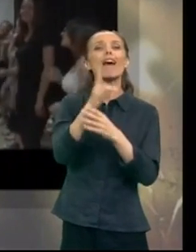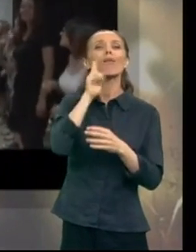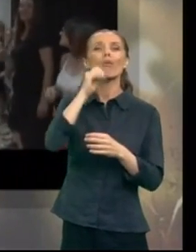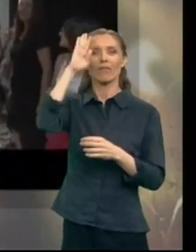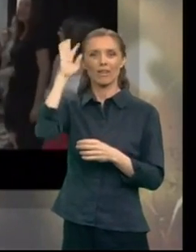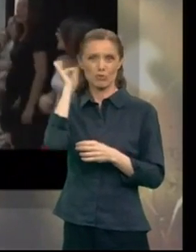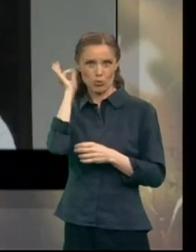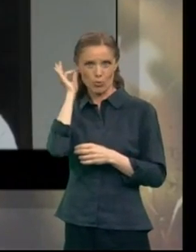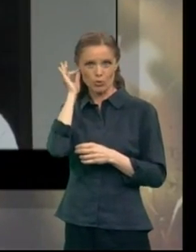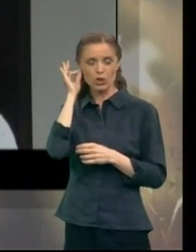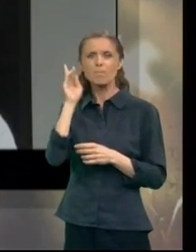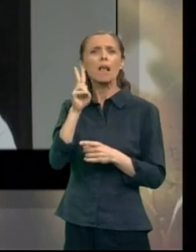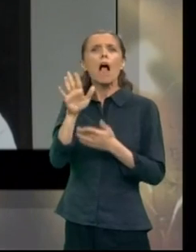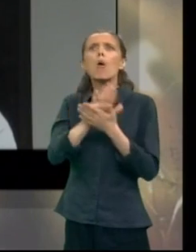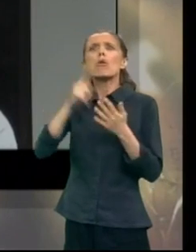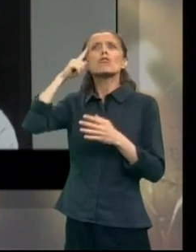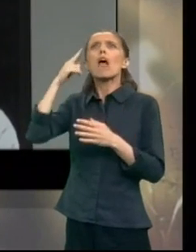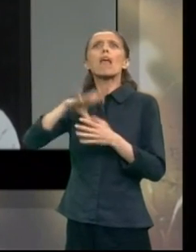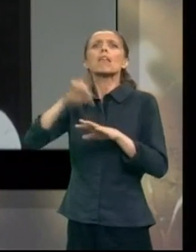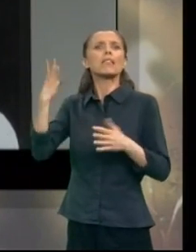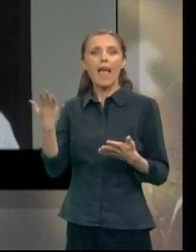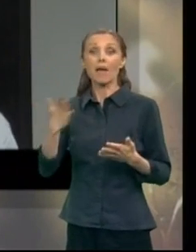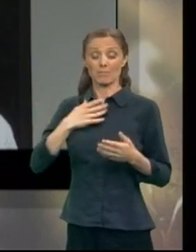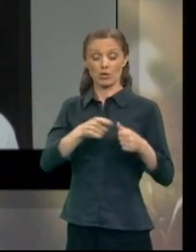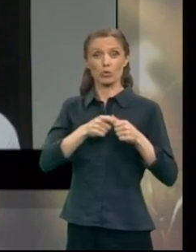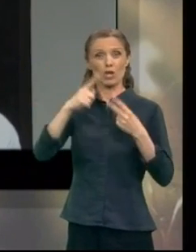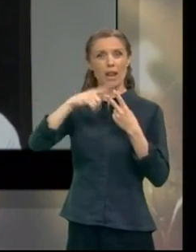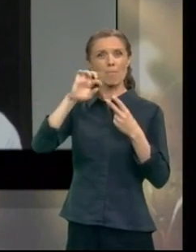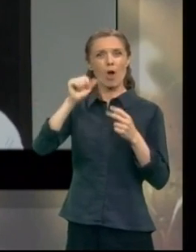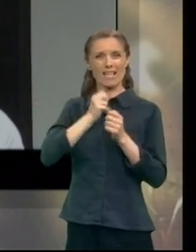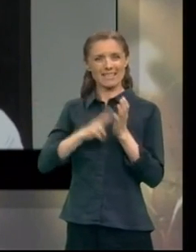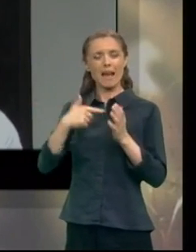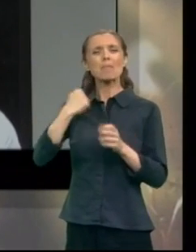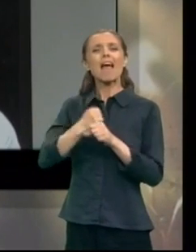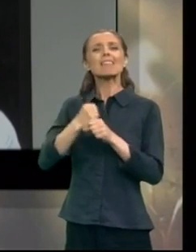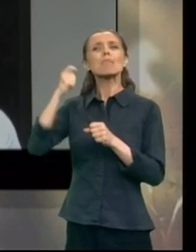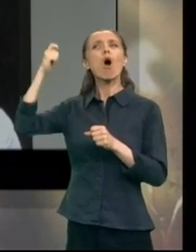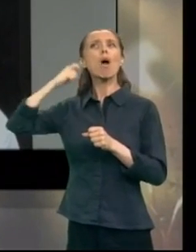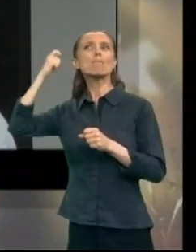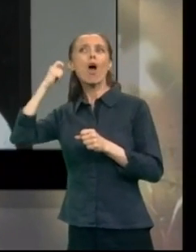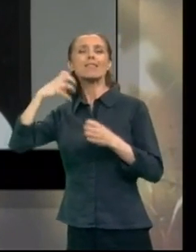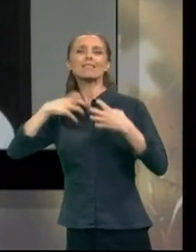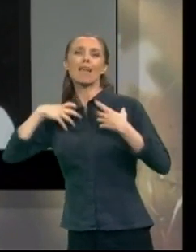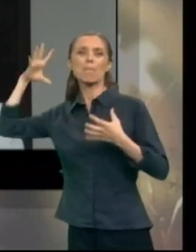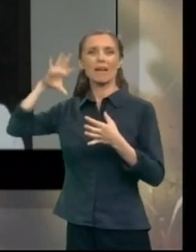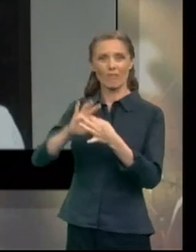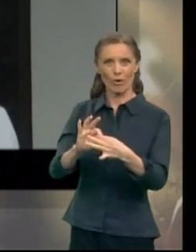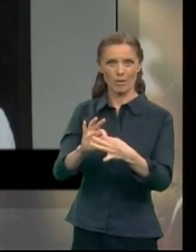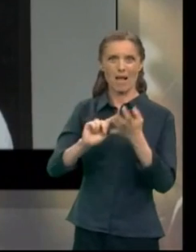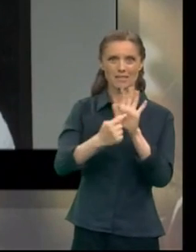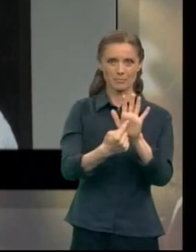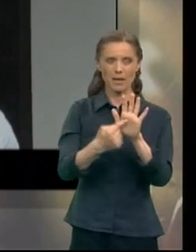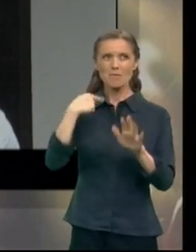mi iz Poezina, udruženja koje se već dugo bavi poetskim performansom, odlučili da svoje znanje u